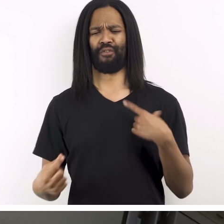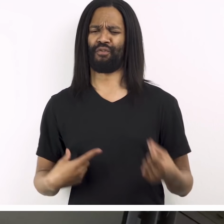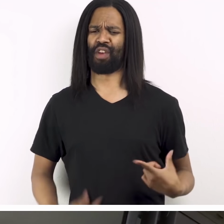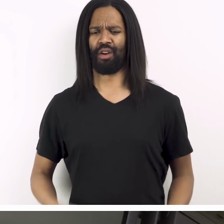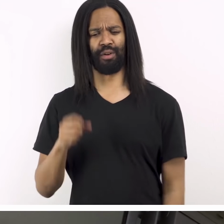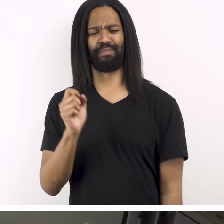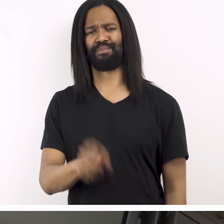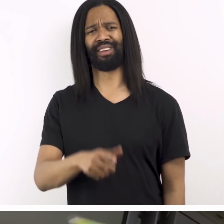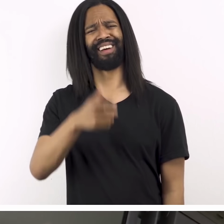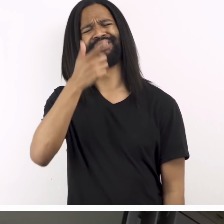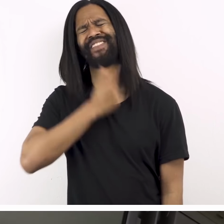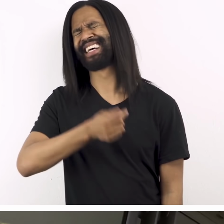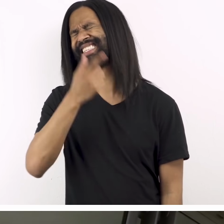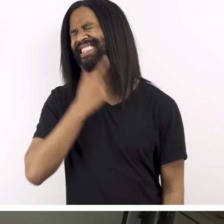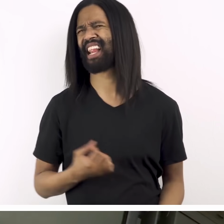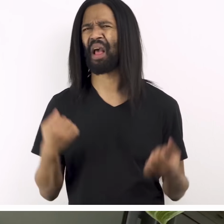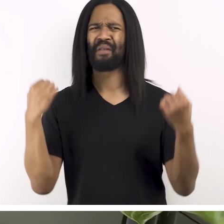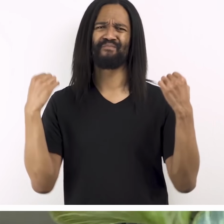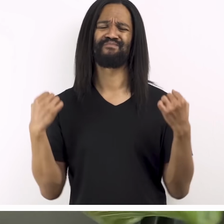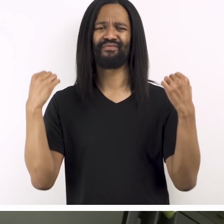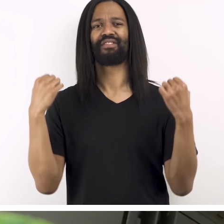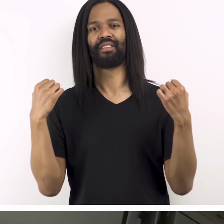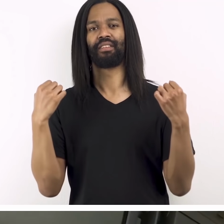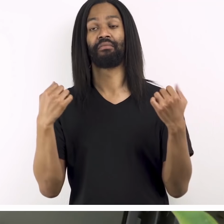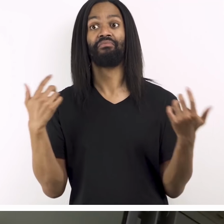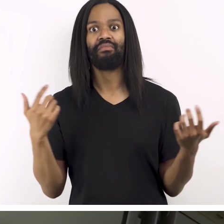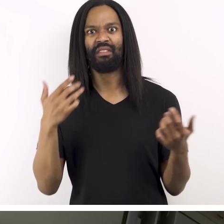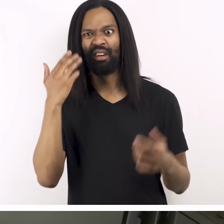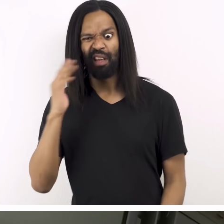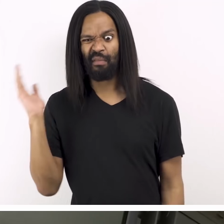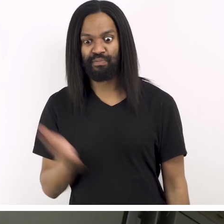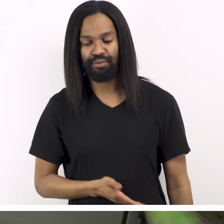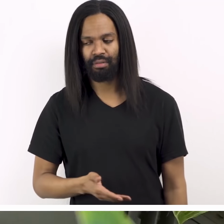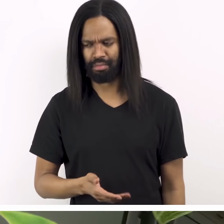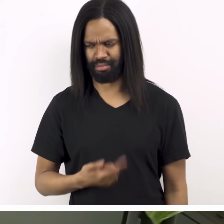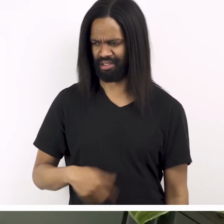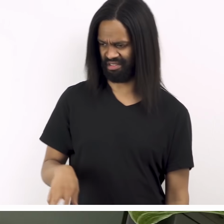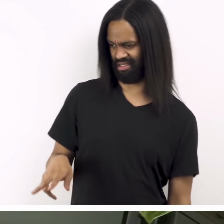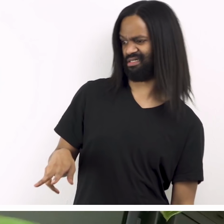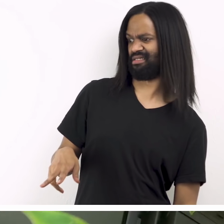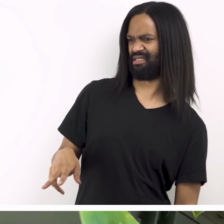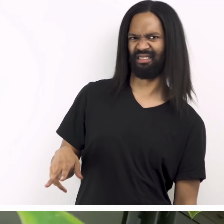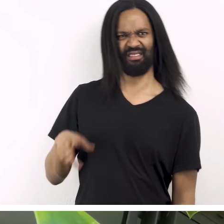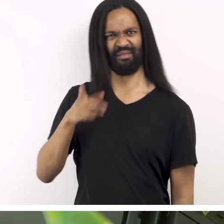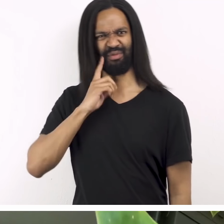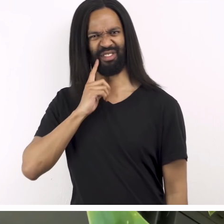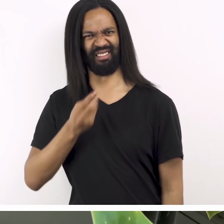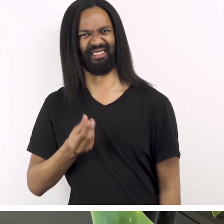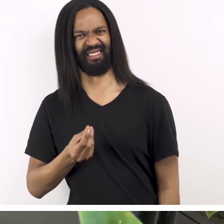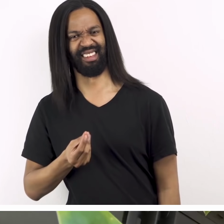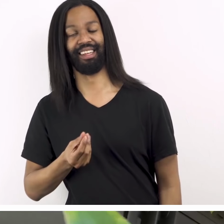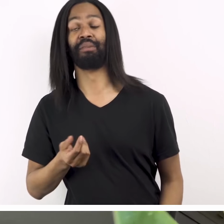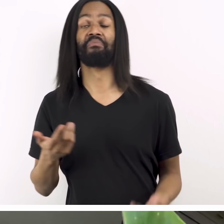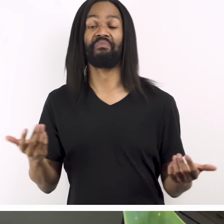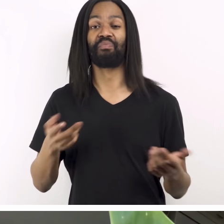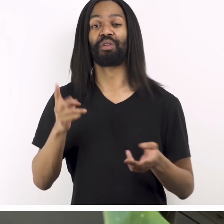C'est un philo hyper facile, hyper costaud. Pour moi, lorsqu'on le flingue, je comprends pas trop, mais bon, c'est sûrement